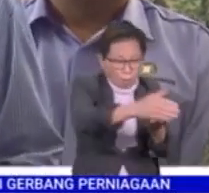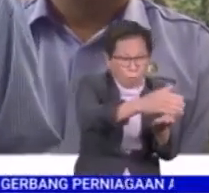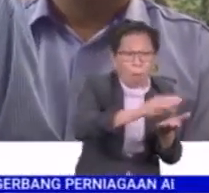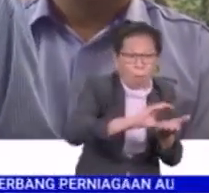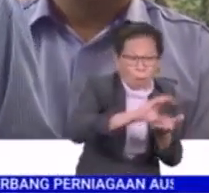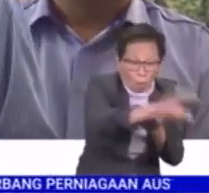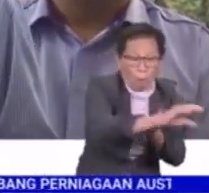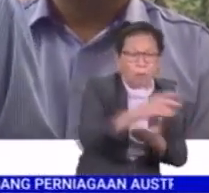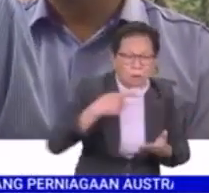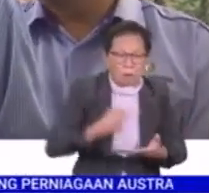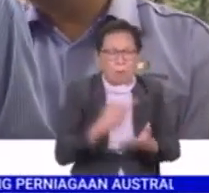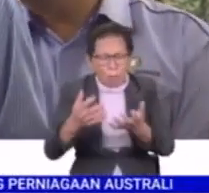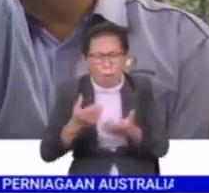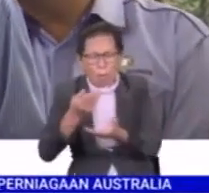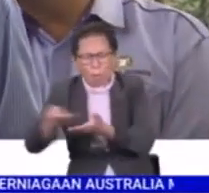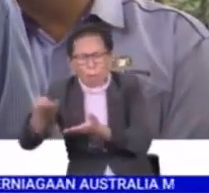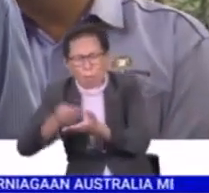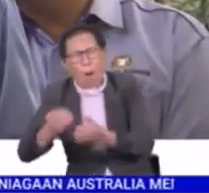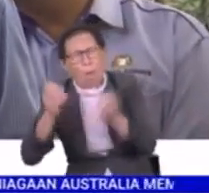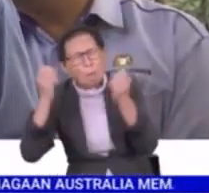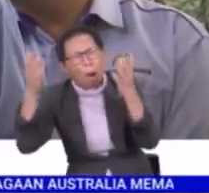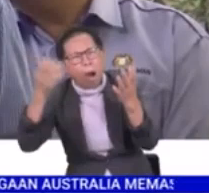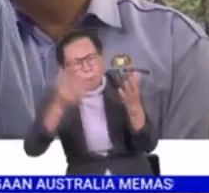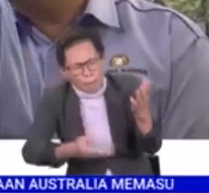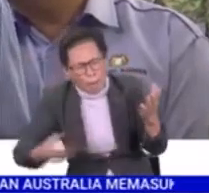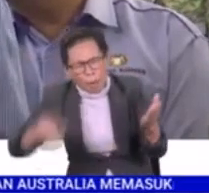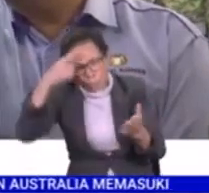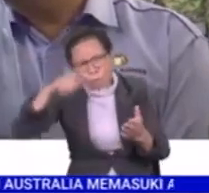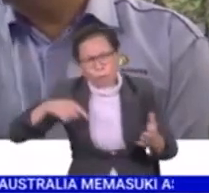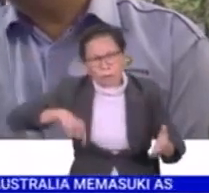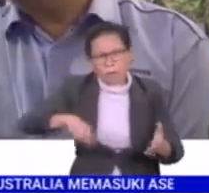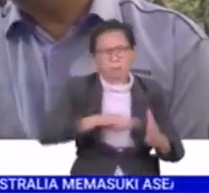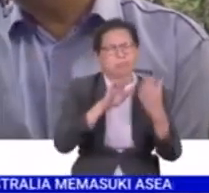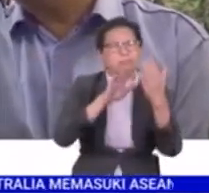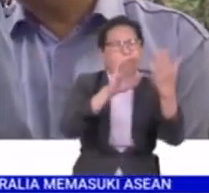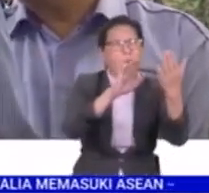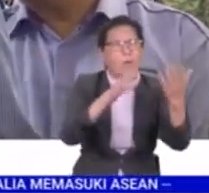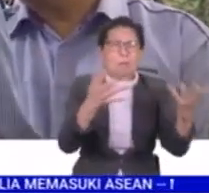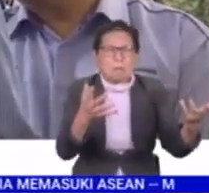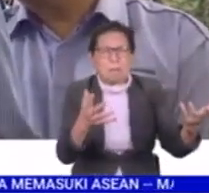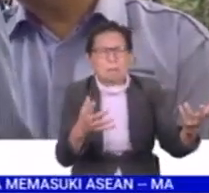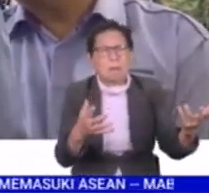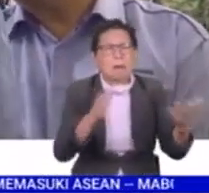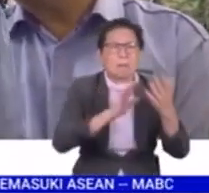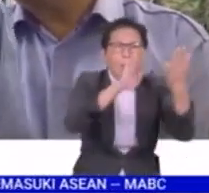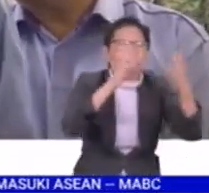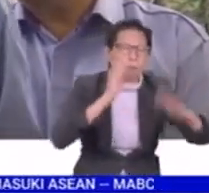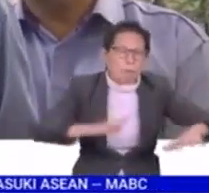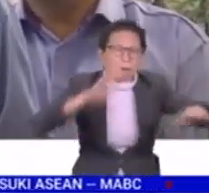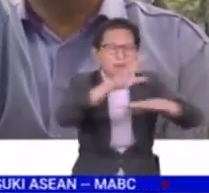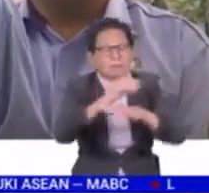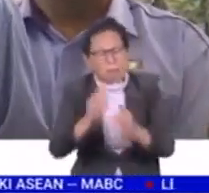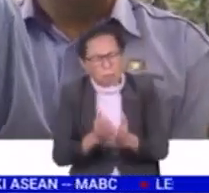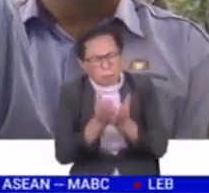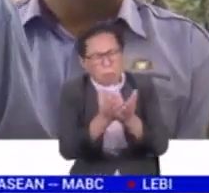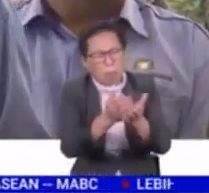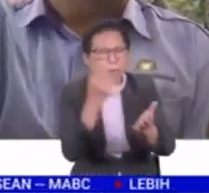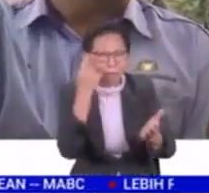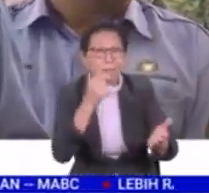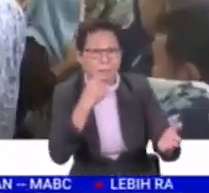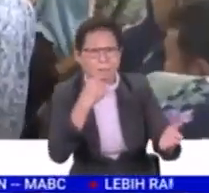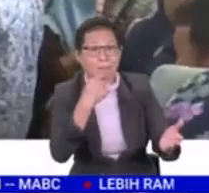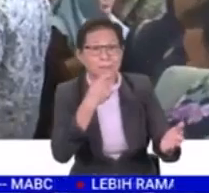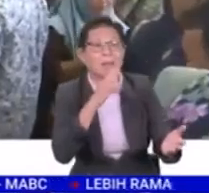juga lebih banyak trak 7 tan untuk kita menghadapi keadaan-keadaan sebegini selain daripada bot-bot yang saya sebutkan